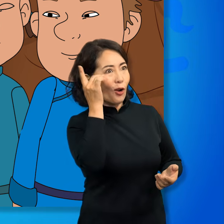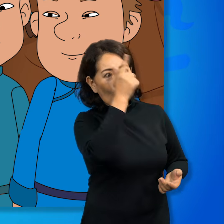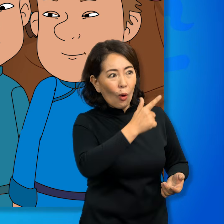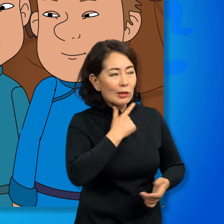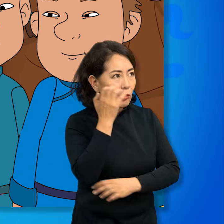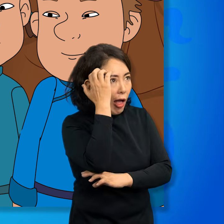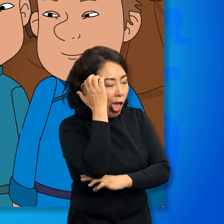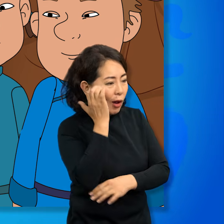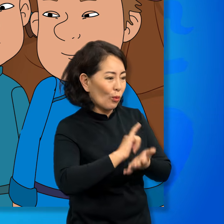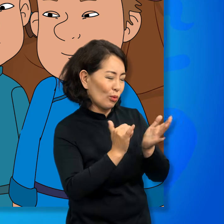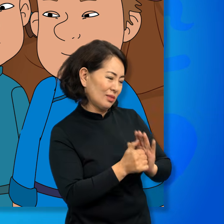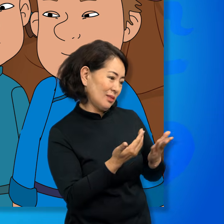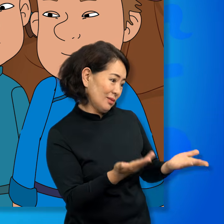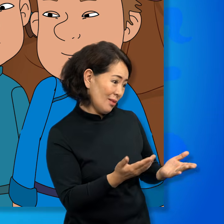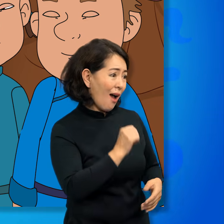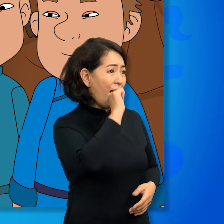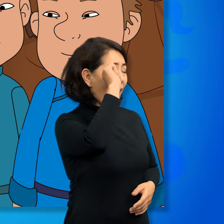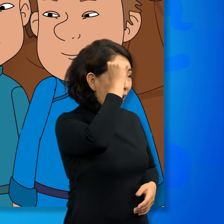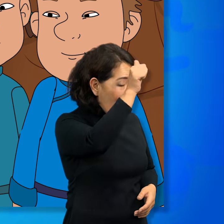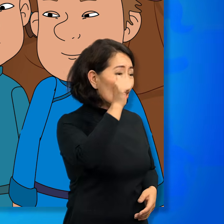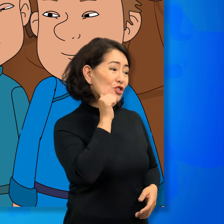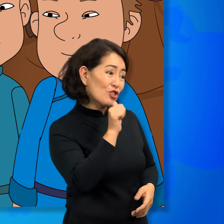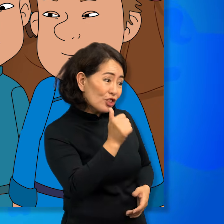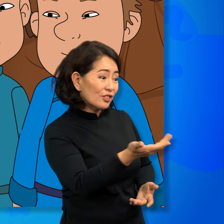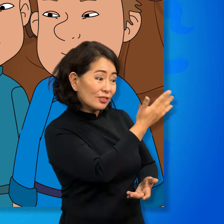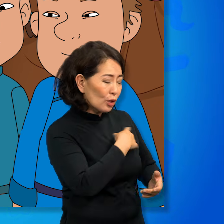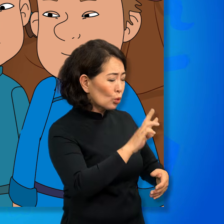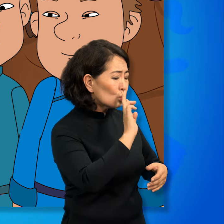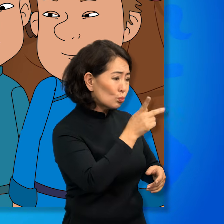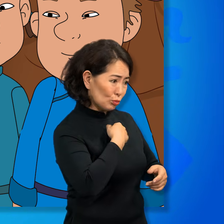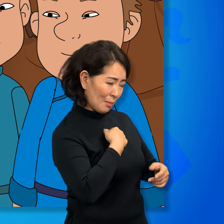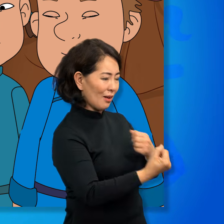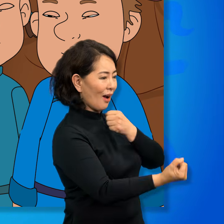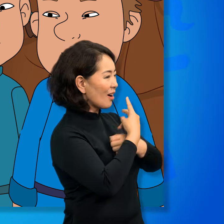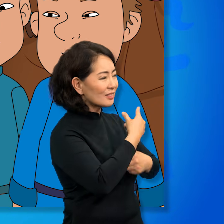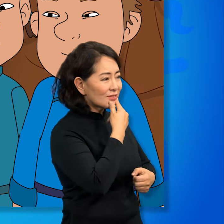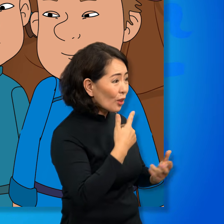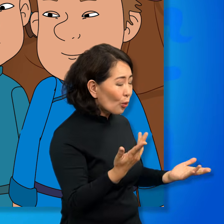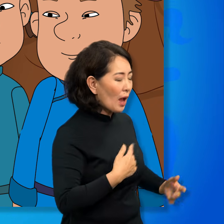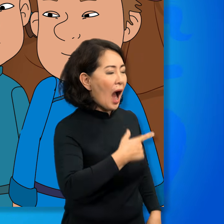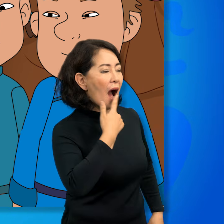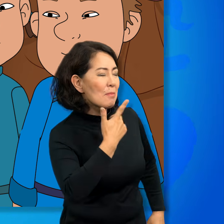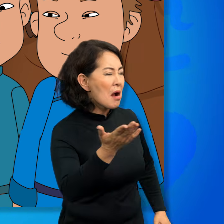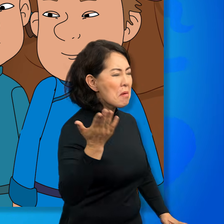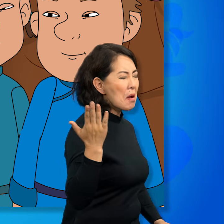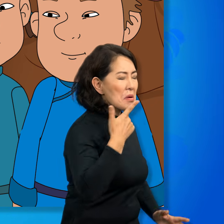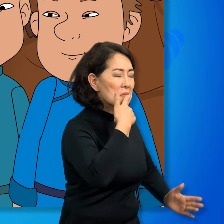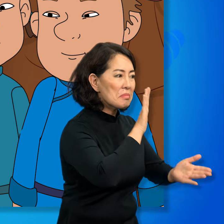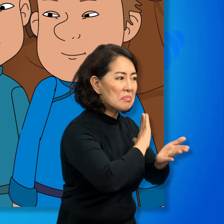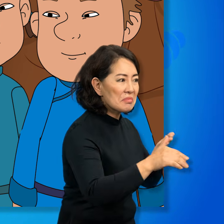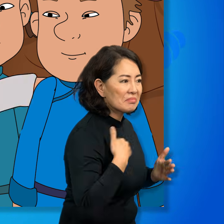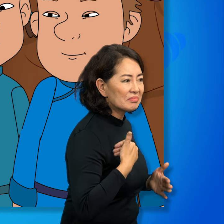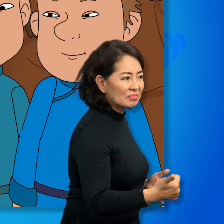Арга баргаар алгаа мажна гэж. Ах эгч нар минь дүүгээ барахгүй нэ. Дүүгийнх нь ам гэж атлах